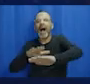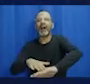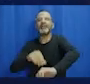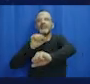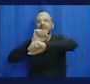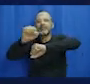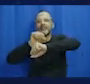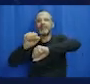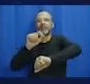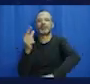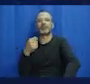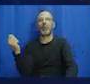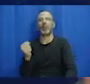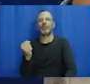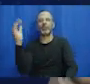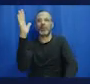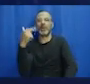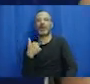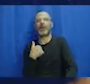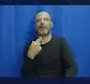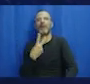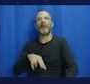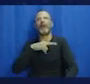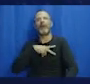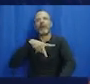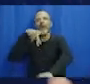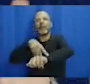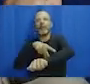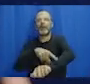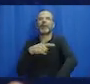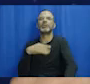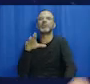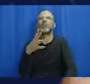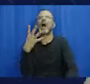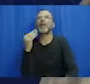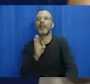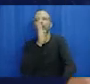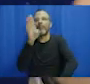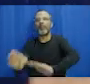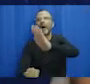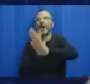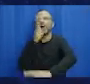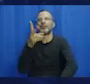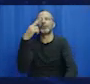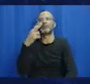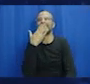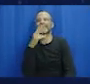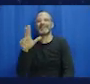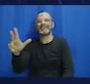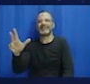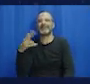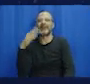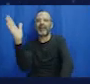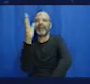نضالنا اتجاه كل ما تقوم فيه الدولة. يعني إحنا مشغولين ونغط في سبات لأنه عندنا بلاوي كبيرة أكبر من مجرد مشكلة العنصرية